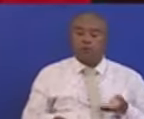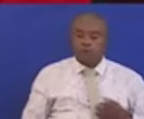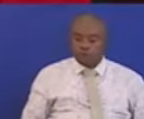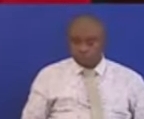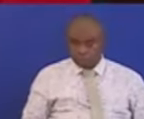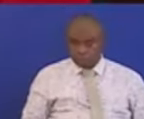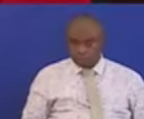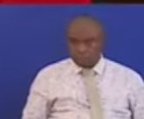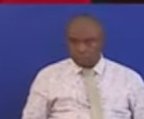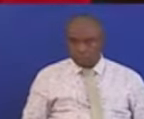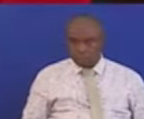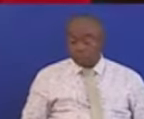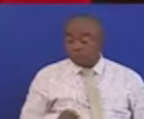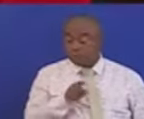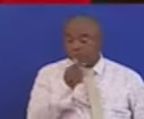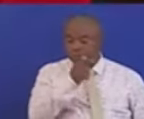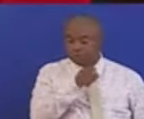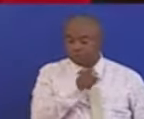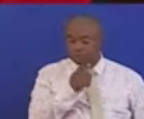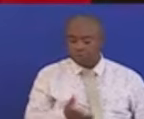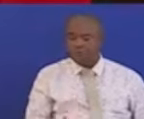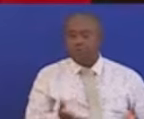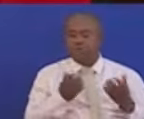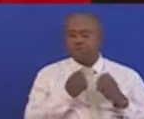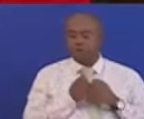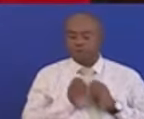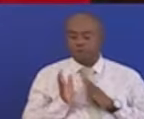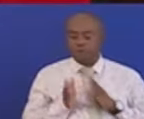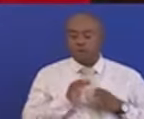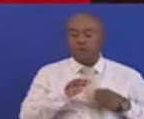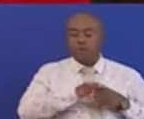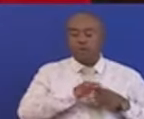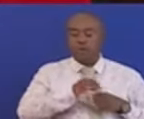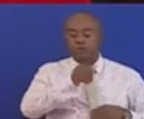mwen kiti hii nchi inah kupang